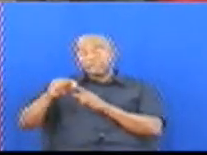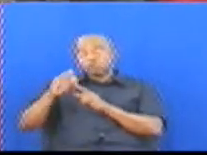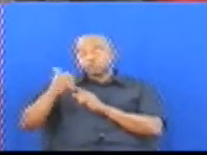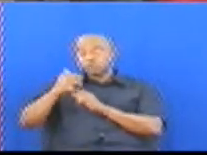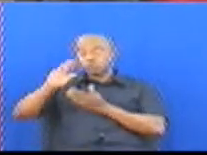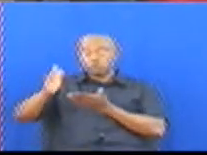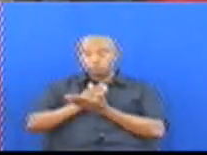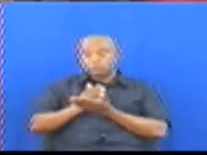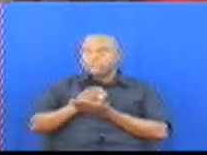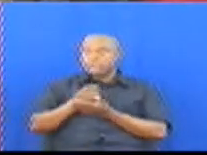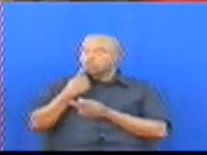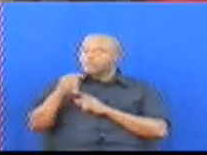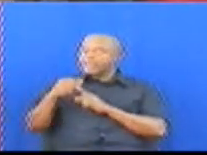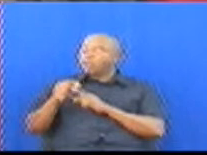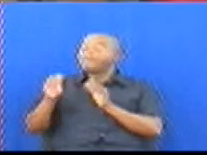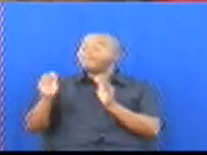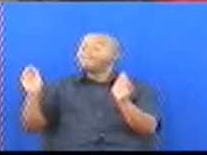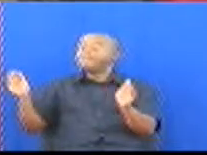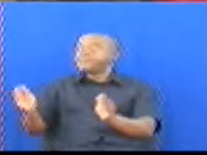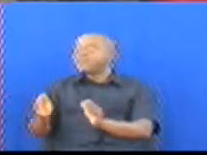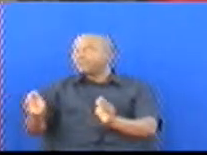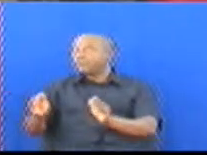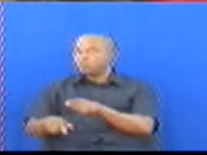ili kuruhusu kwamba mifugo